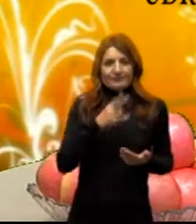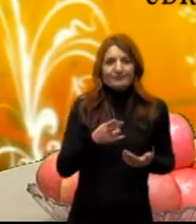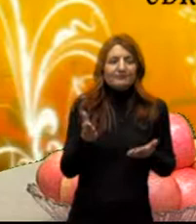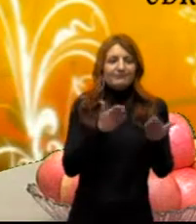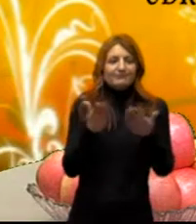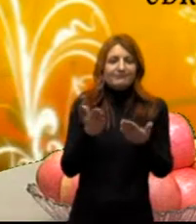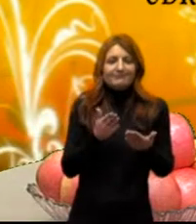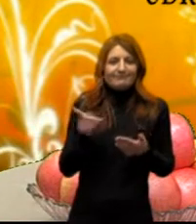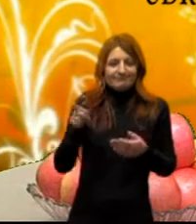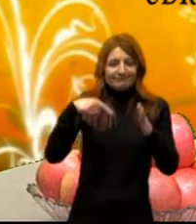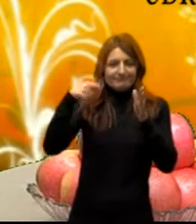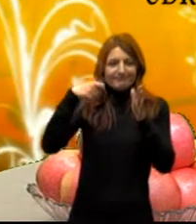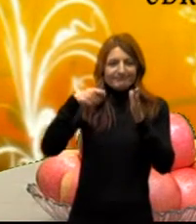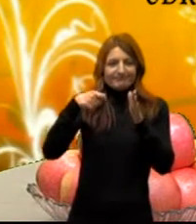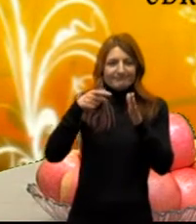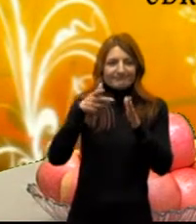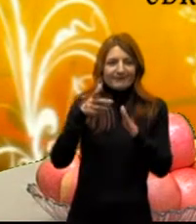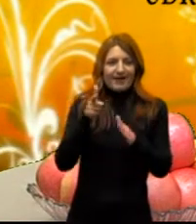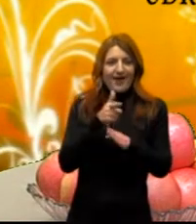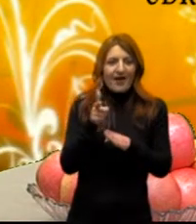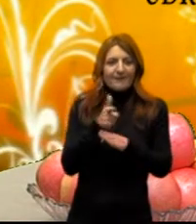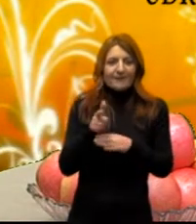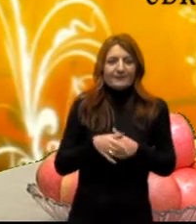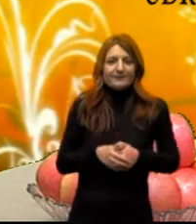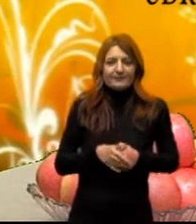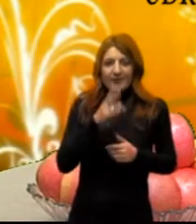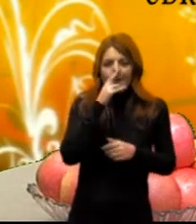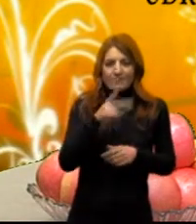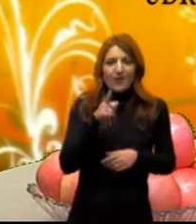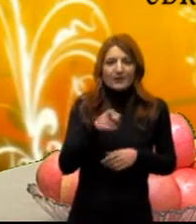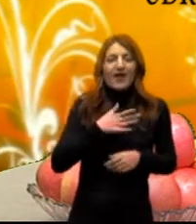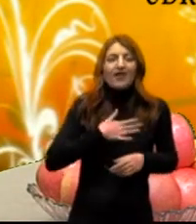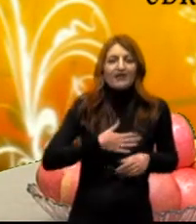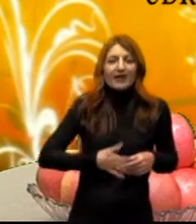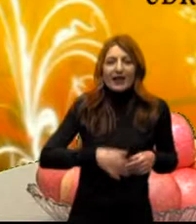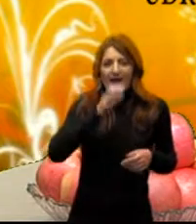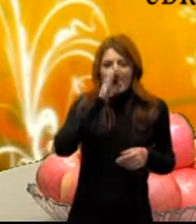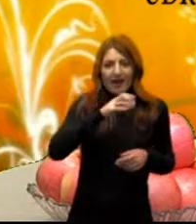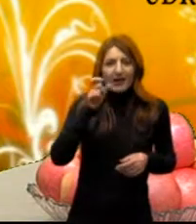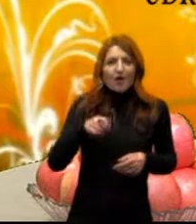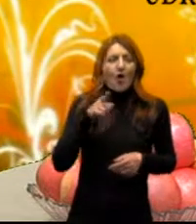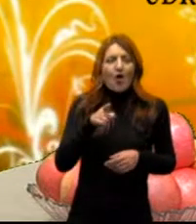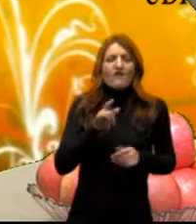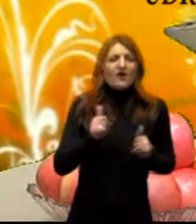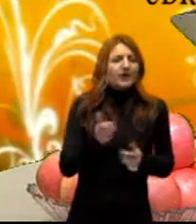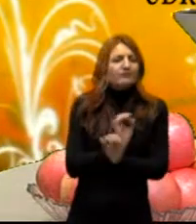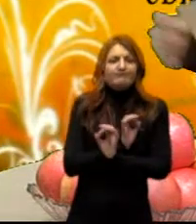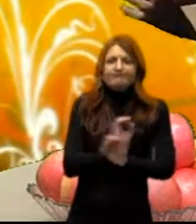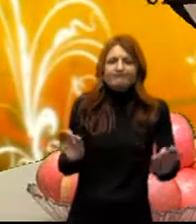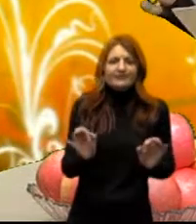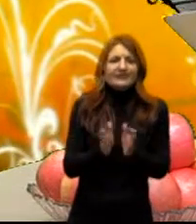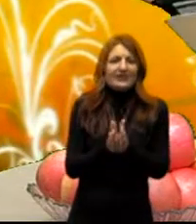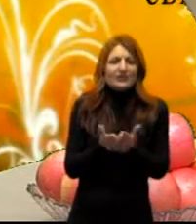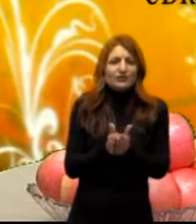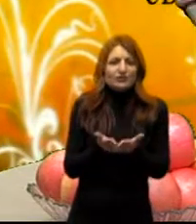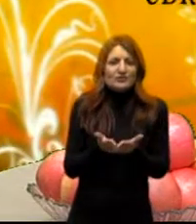kud, ovo je kamera moja. Pogledajte samo, dragi gledatelji, ovo je zaista jedna fantastična knjižica,